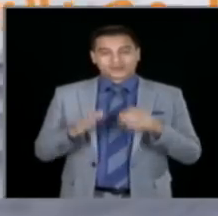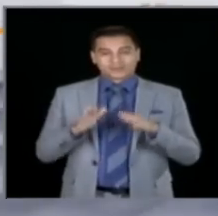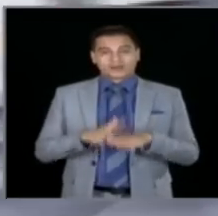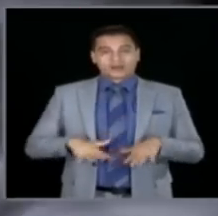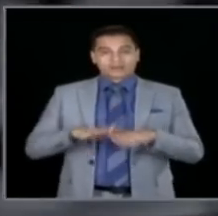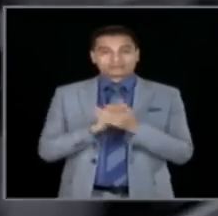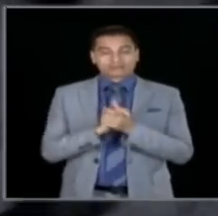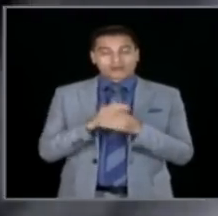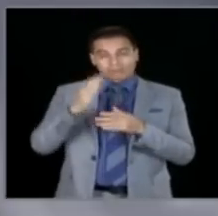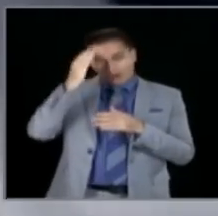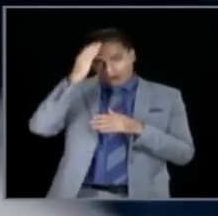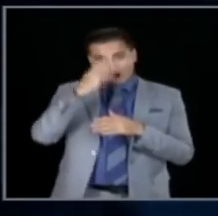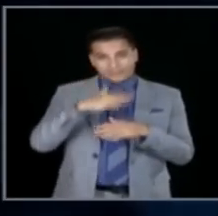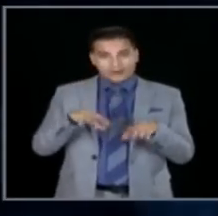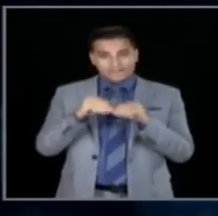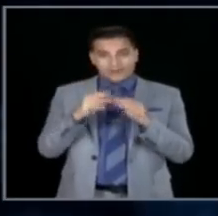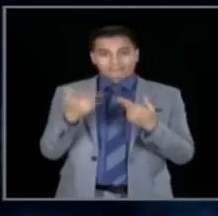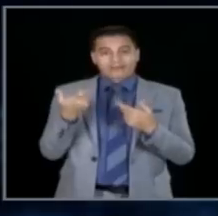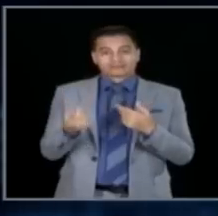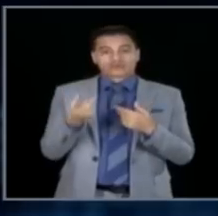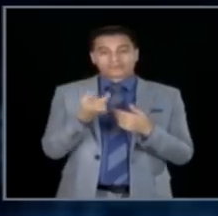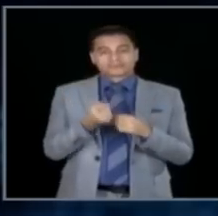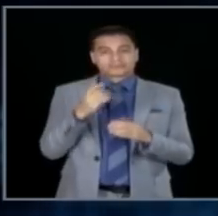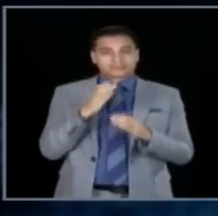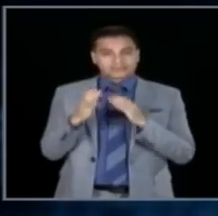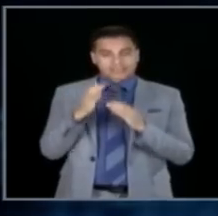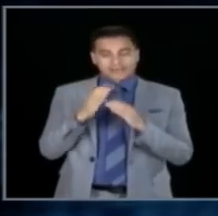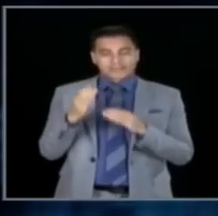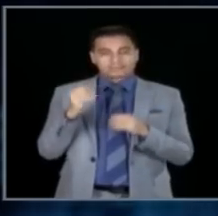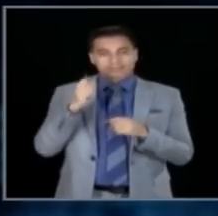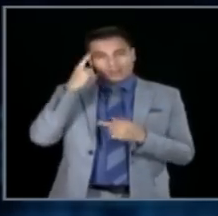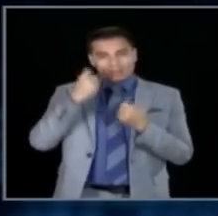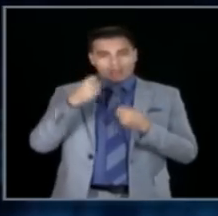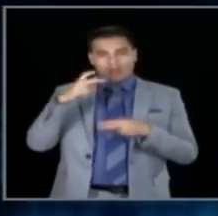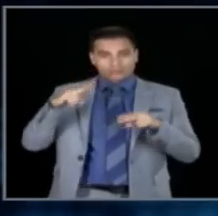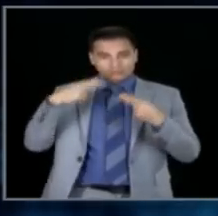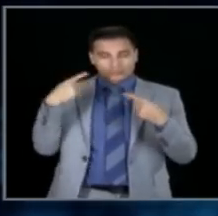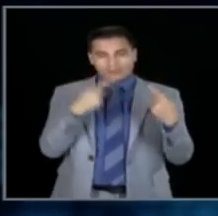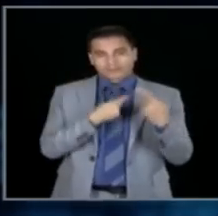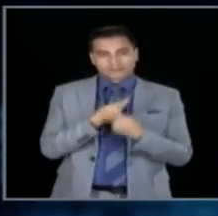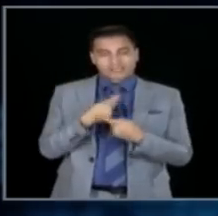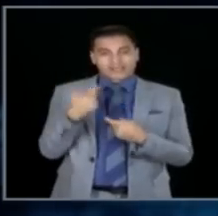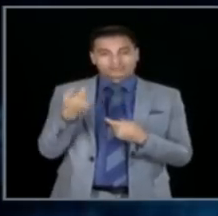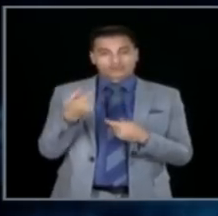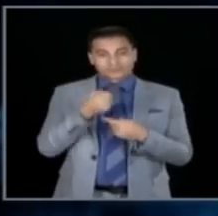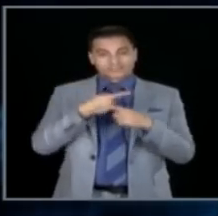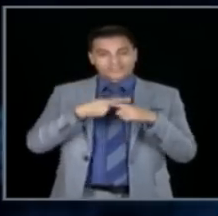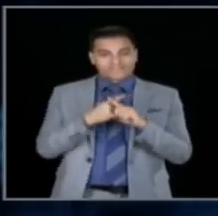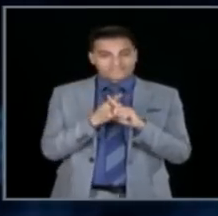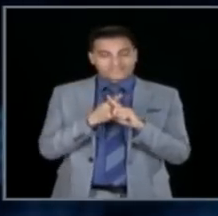وبكده أصحابنا العباقرة جمعوا 55 نقطة في فقرة تحت الضغط وضربات الجزاء، وكل نقطة